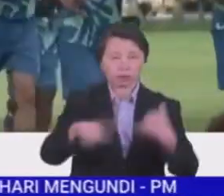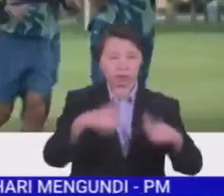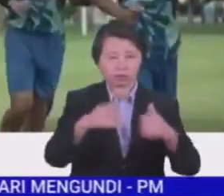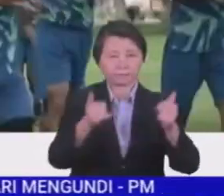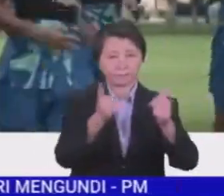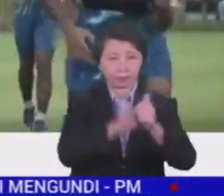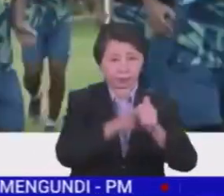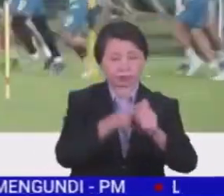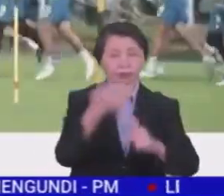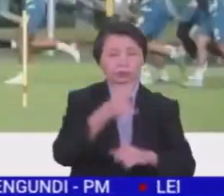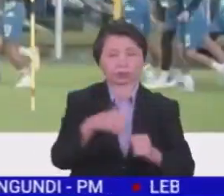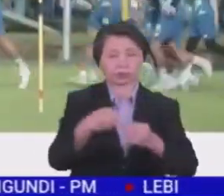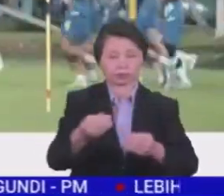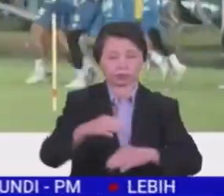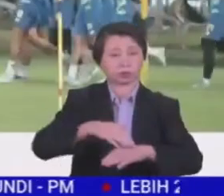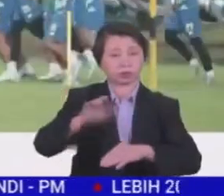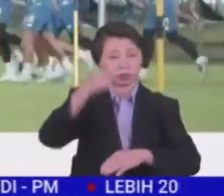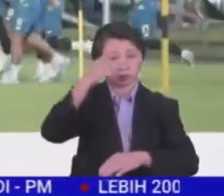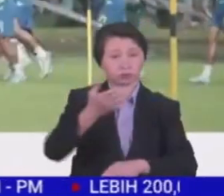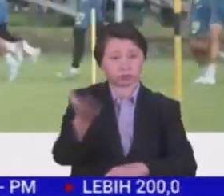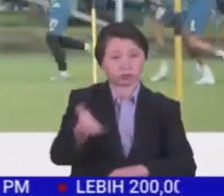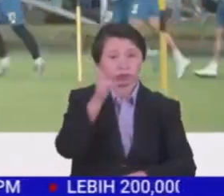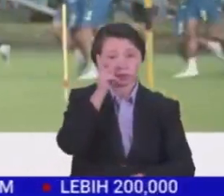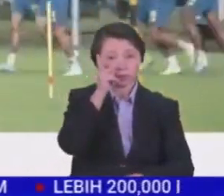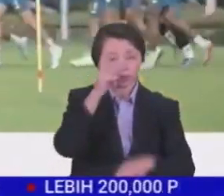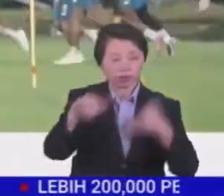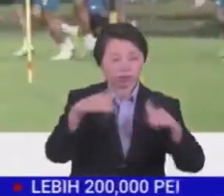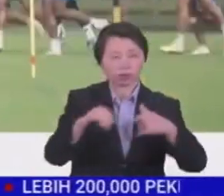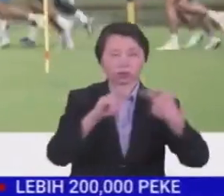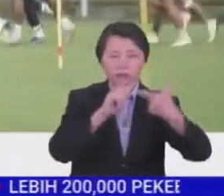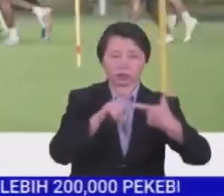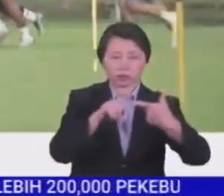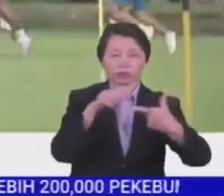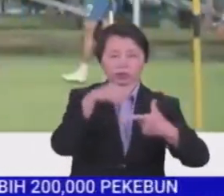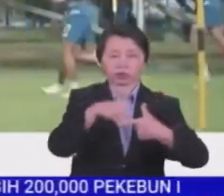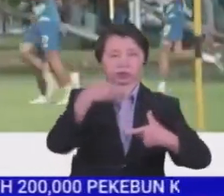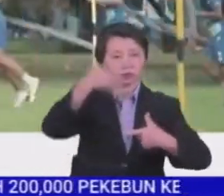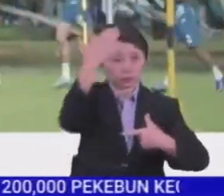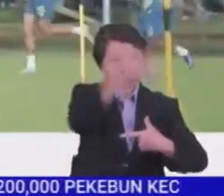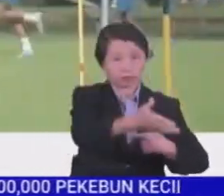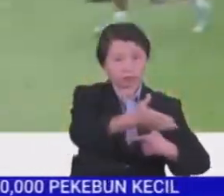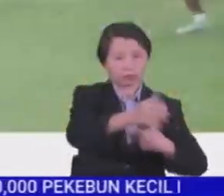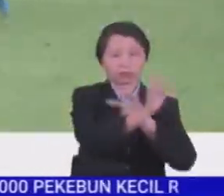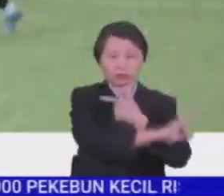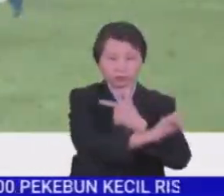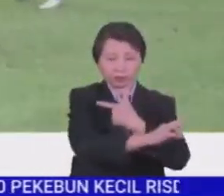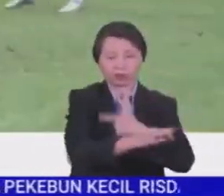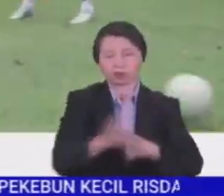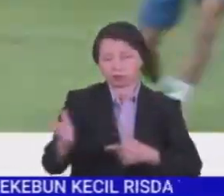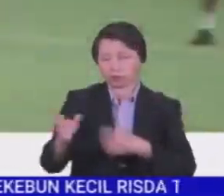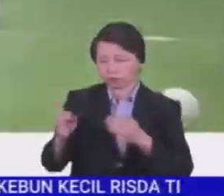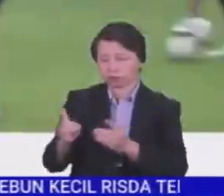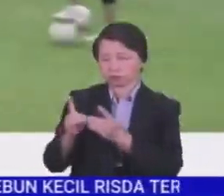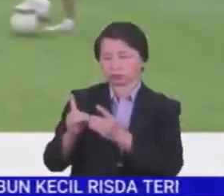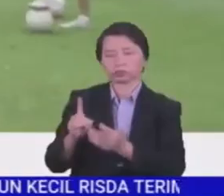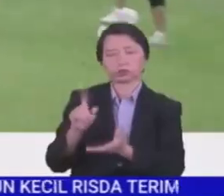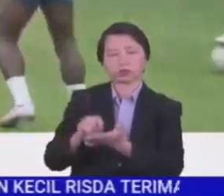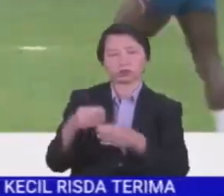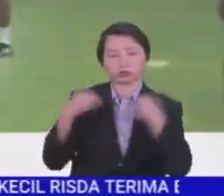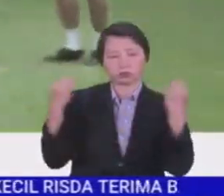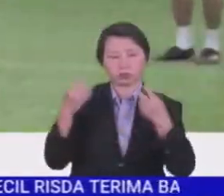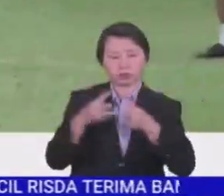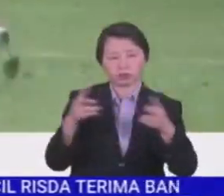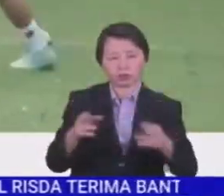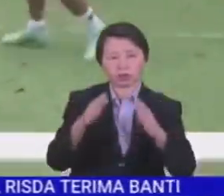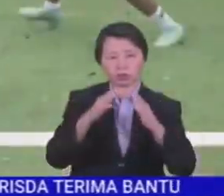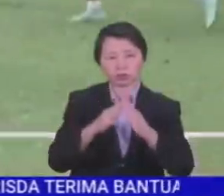pertama sekaligus memberi kelebihan kepada mereka pada aksi kedua di gelanggang lawan nanti. Syazwan ditemui media ketika majlis pelancaran